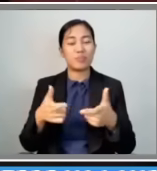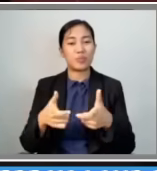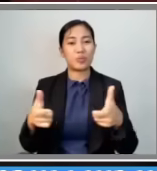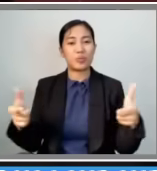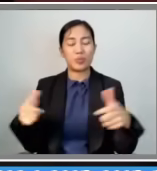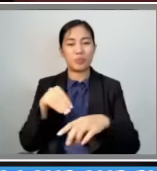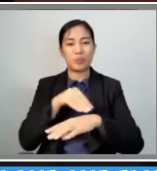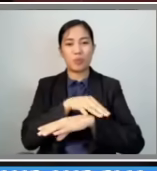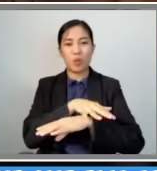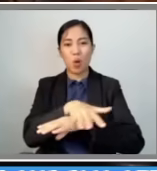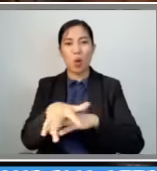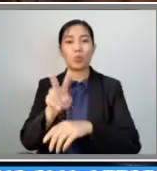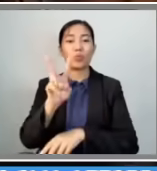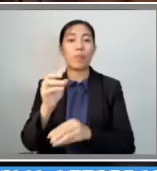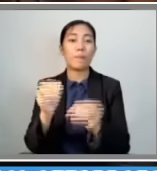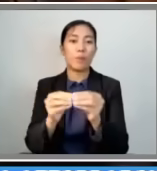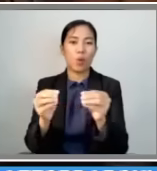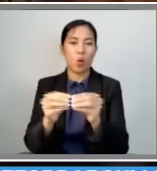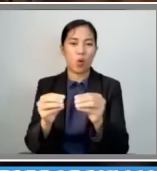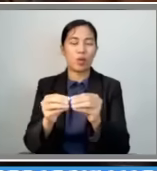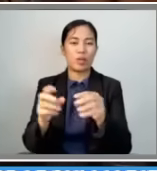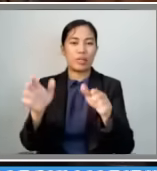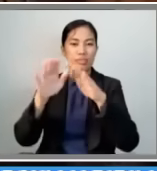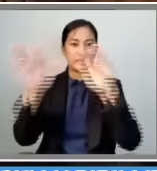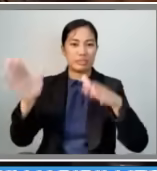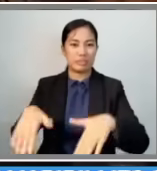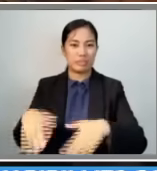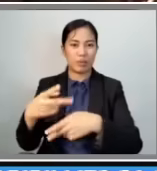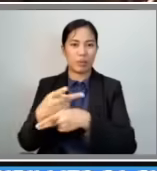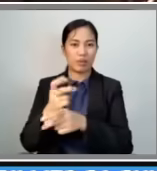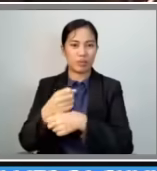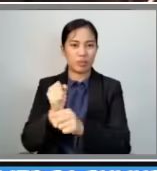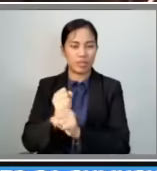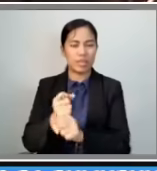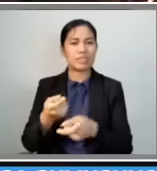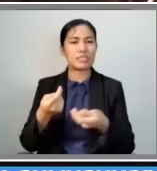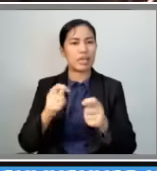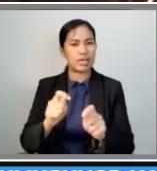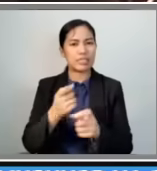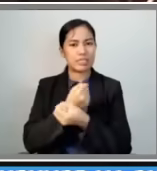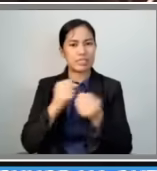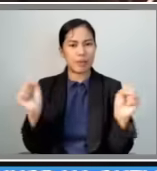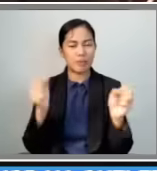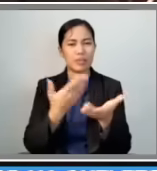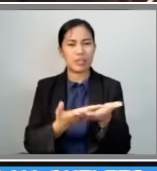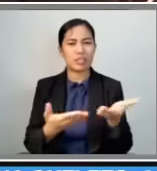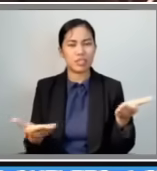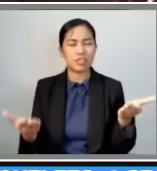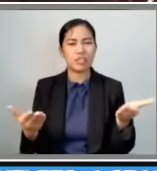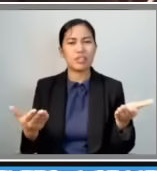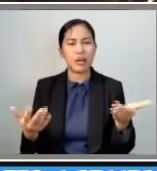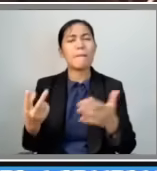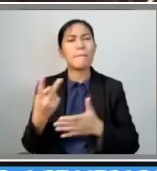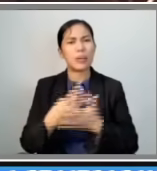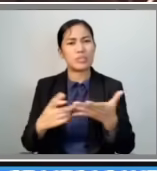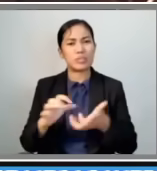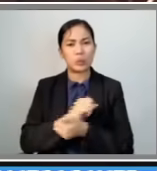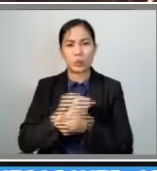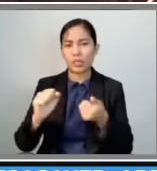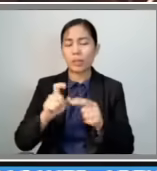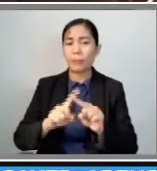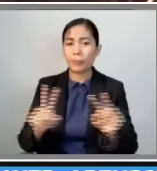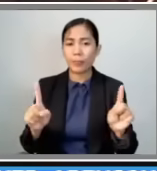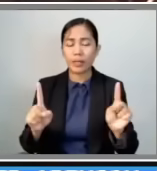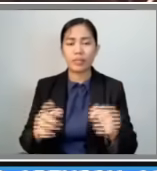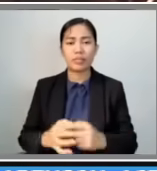dalawa pang katabing warehouse. Nakapagsalba pa ng ilang gamit ang mga empleyado. Medyo partially damaged siya, although may mga signs of ano na talaga